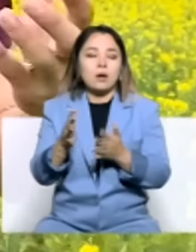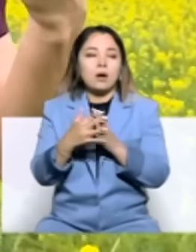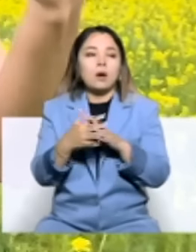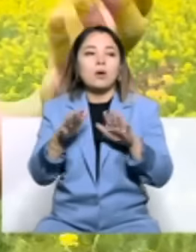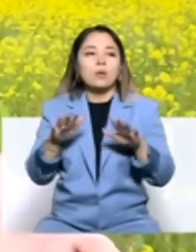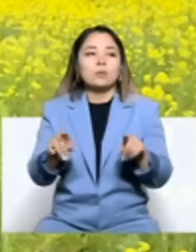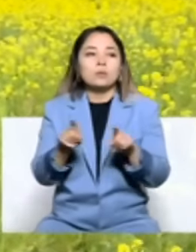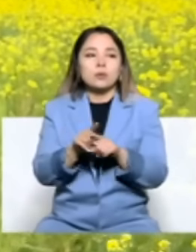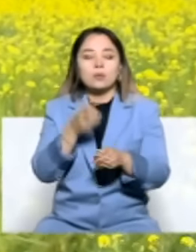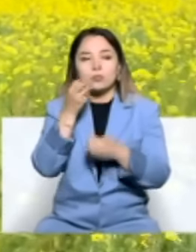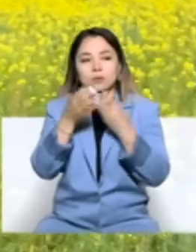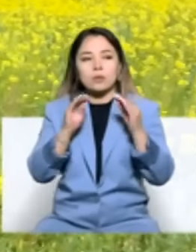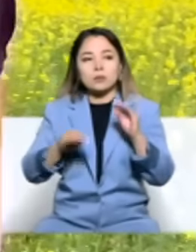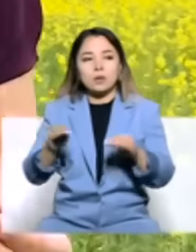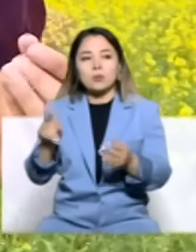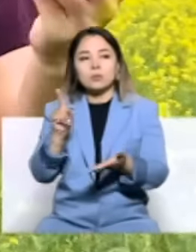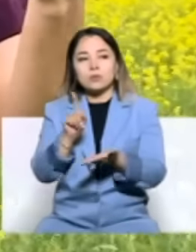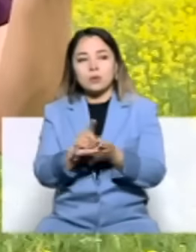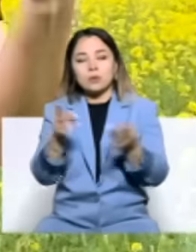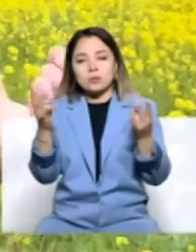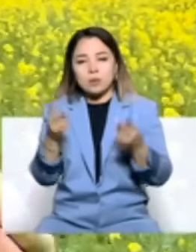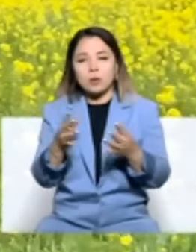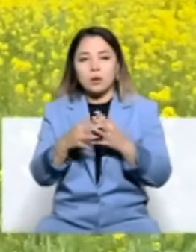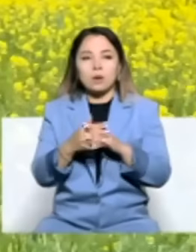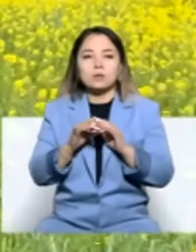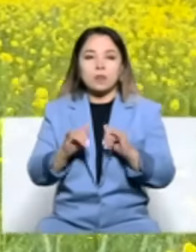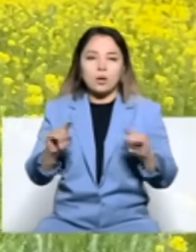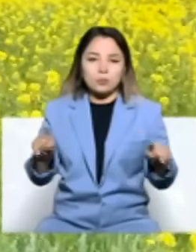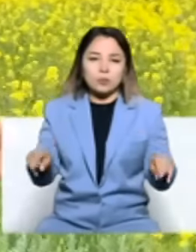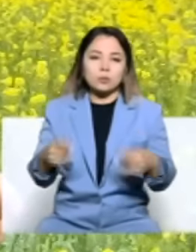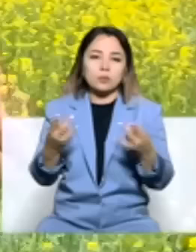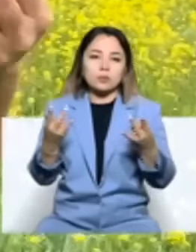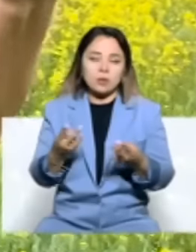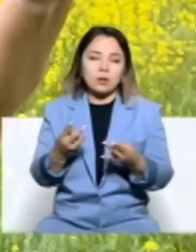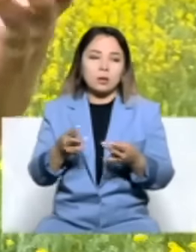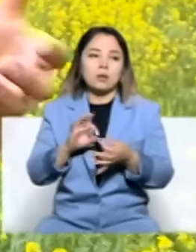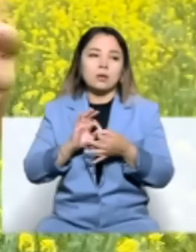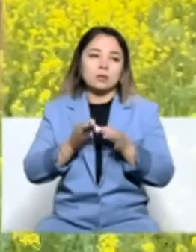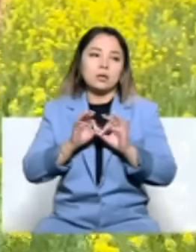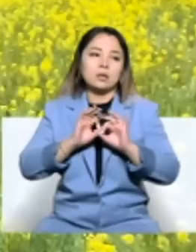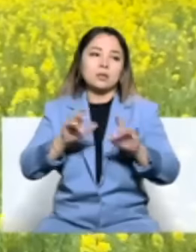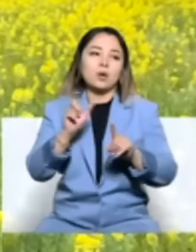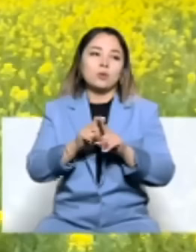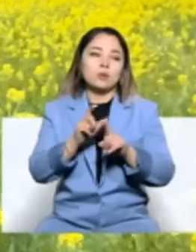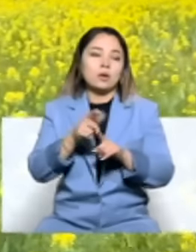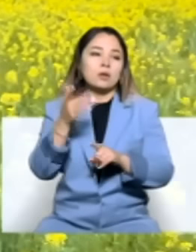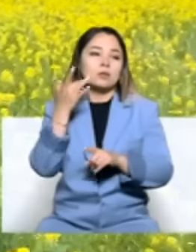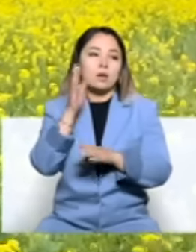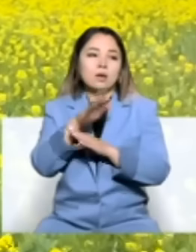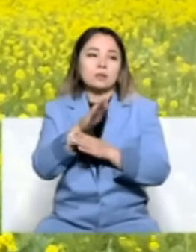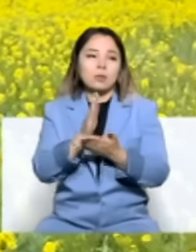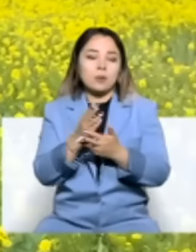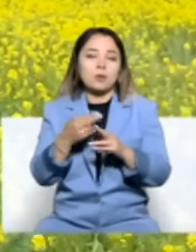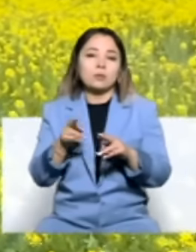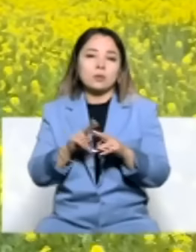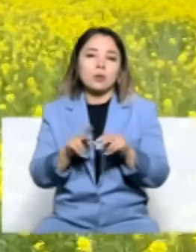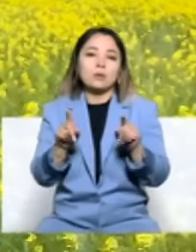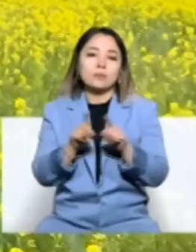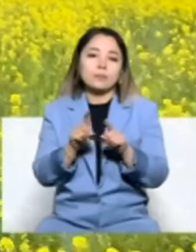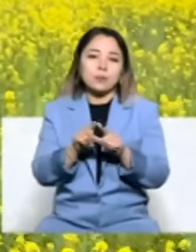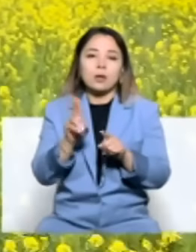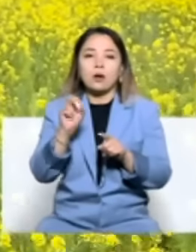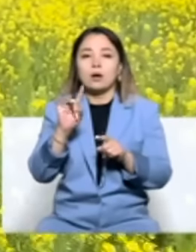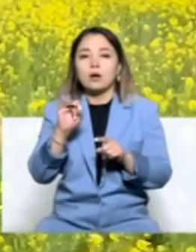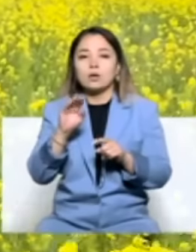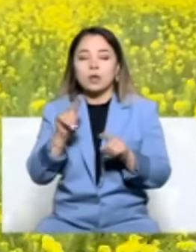ауылды гүлдендіру керек, ауылды дамыту керек деген асқақ пафосты сөздерді жиі айтамыз. Бірақ